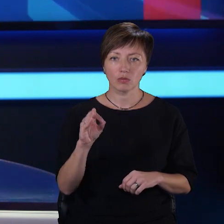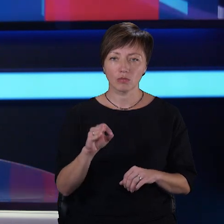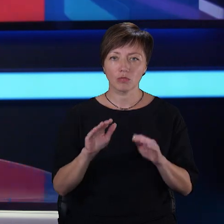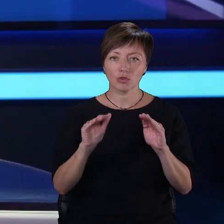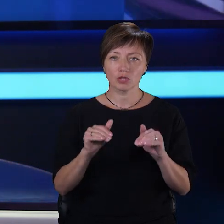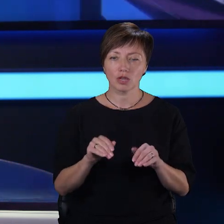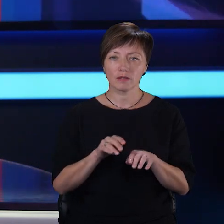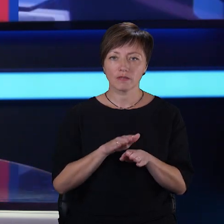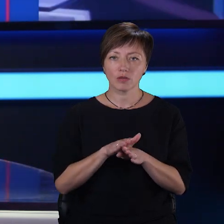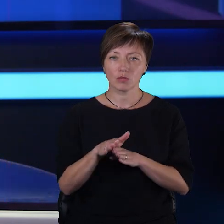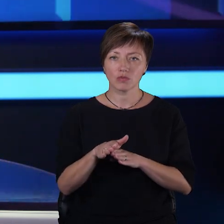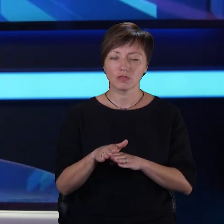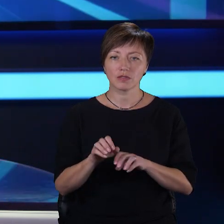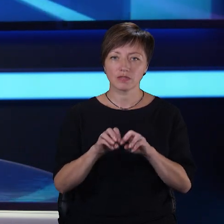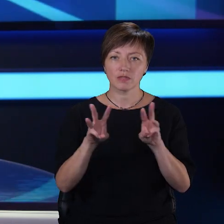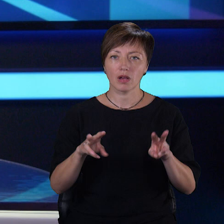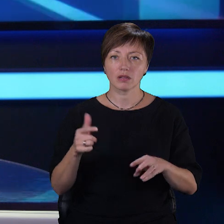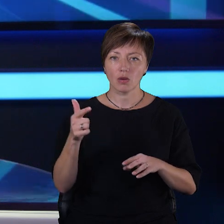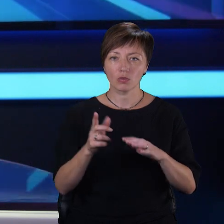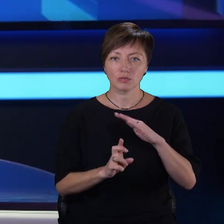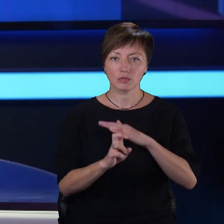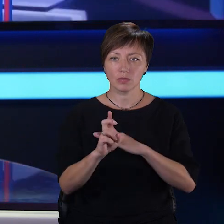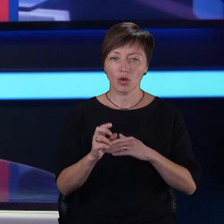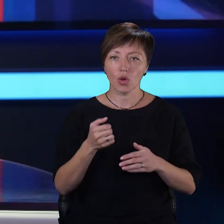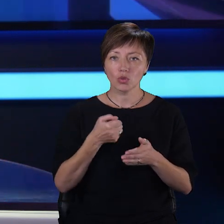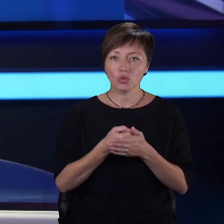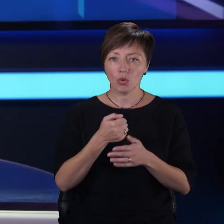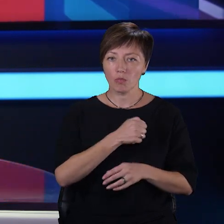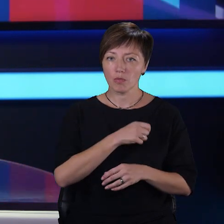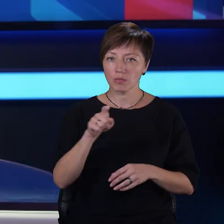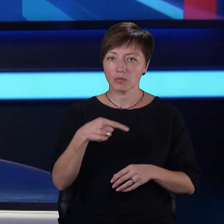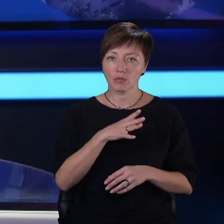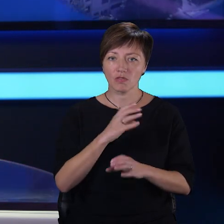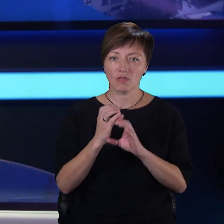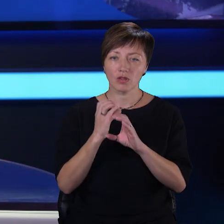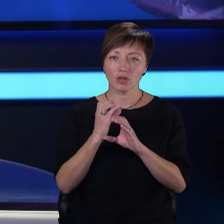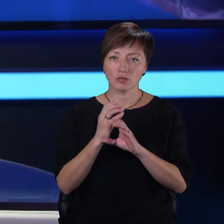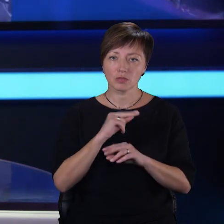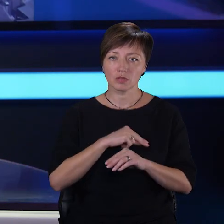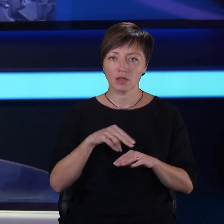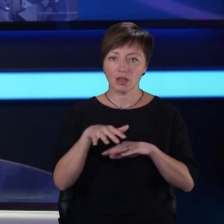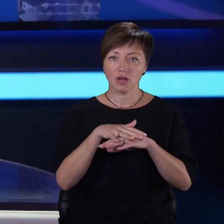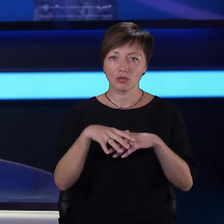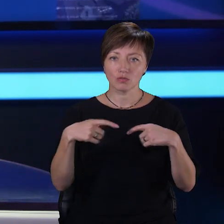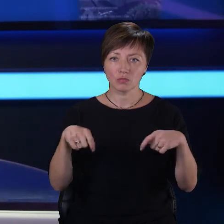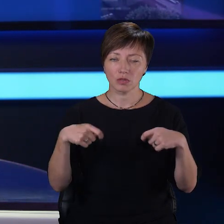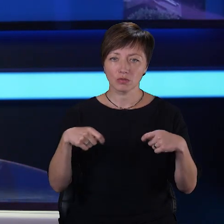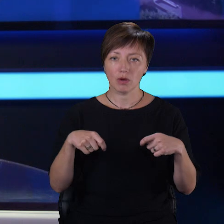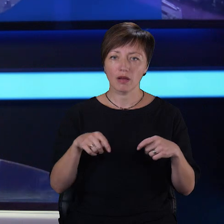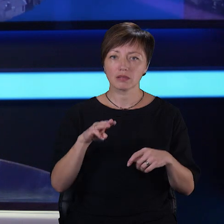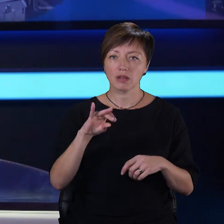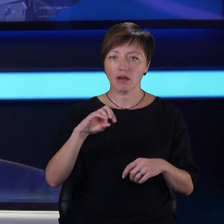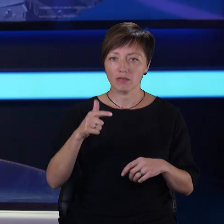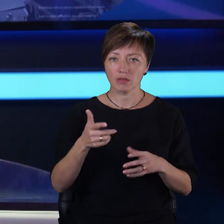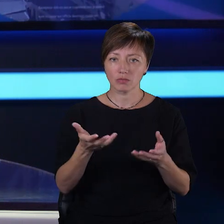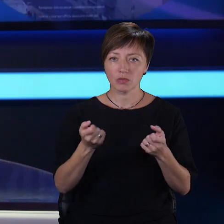у Свято-Георгіївському храмі. До мобілізації Олег Філоненко був вантажником, працював на речовому ринку. У травні